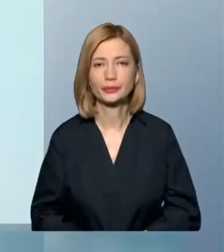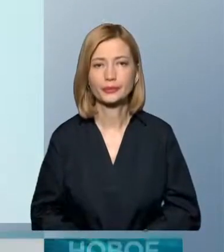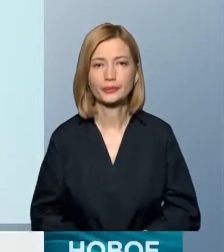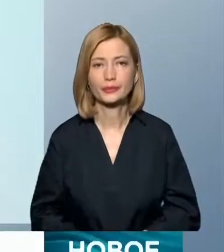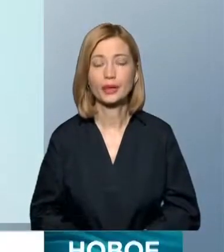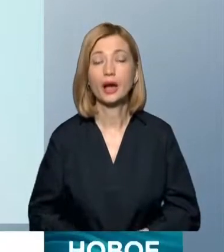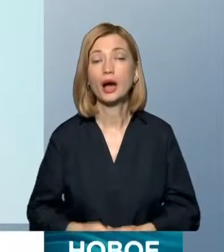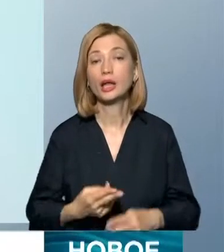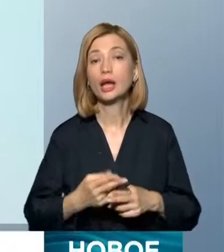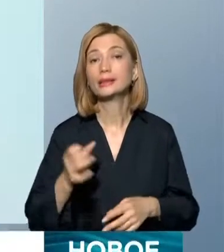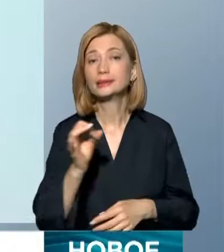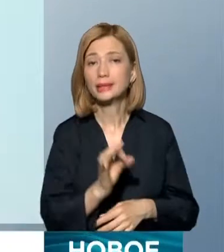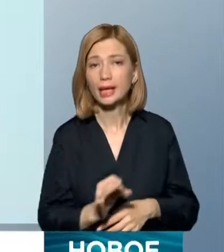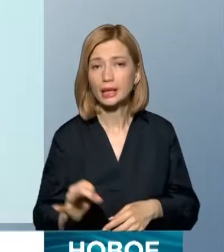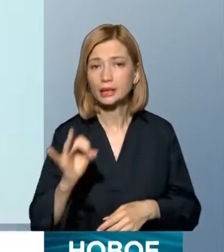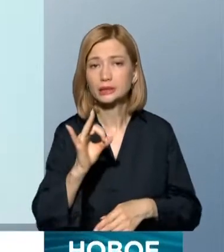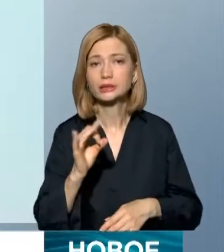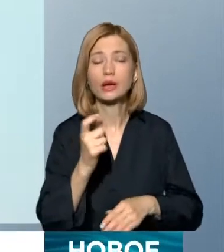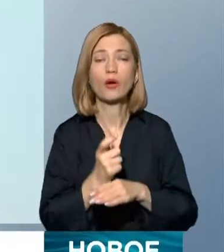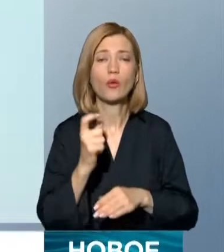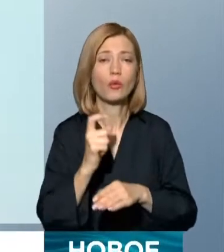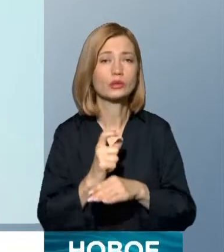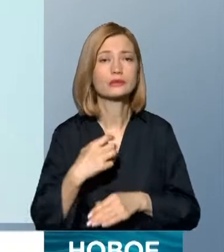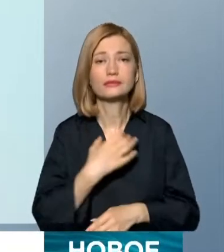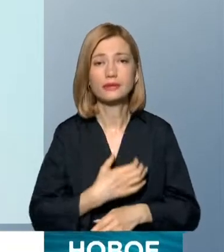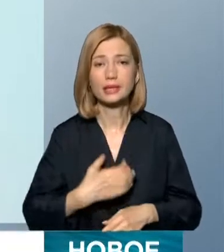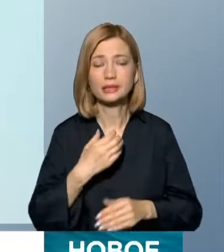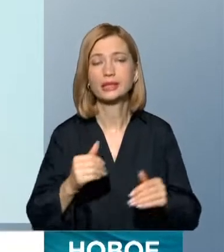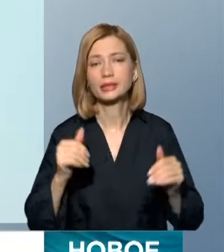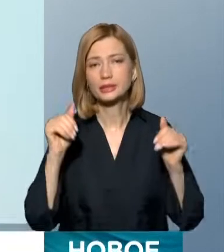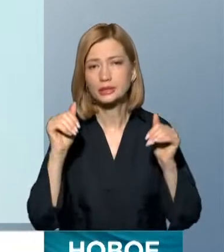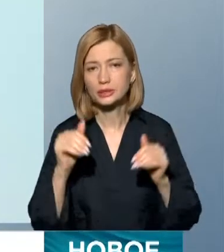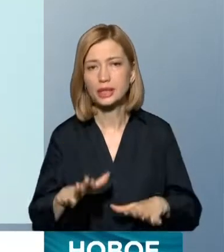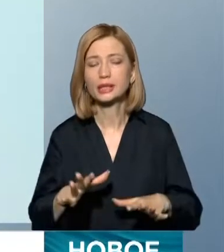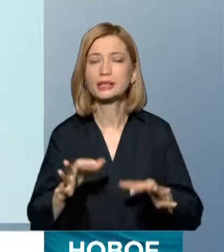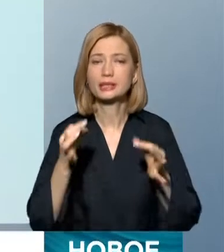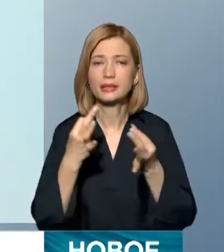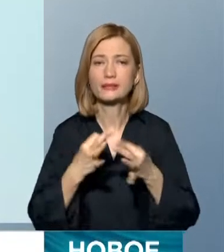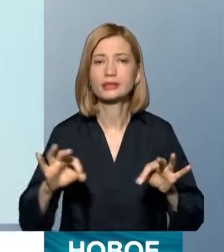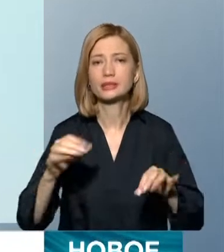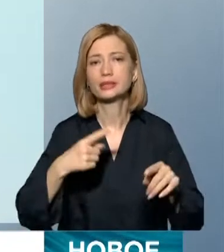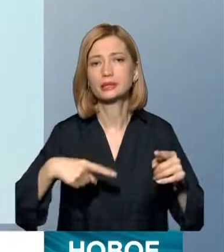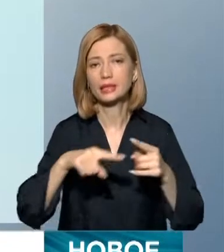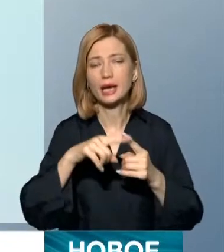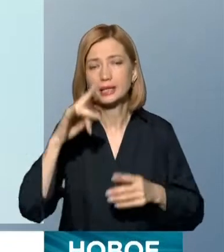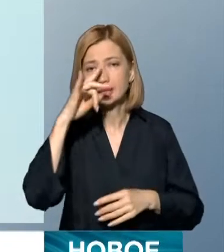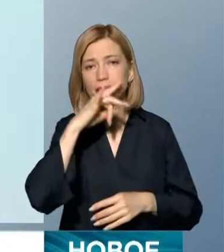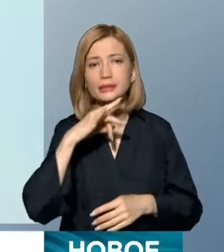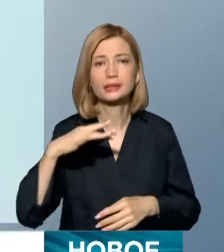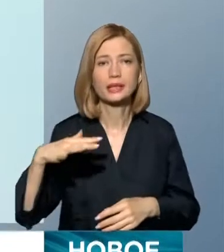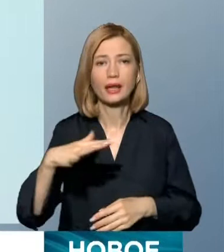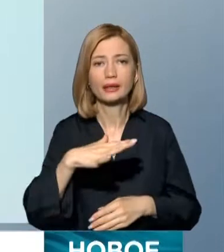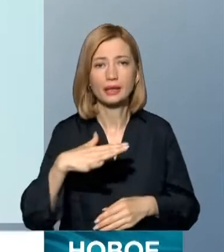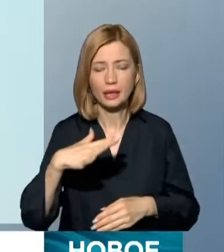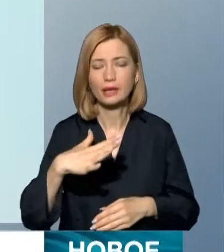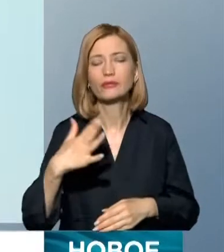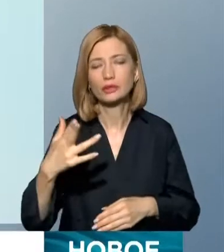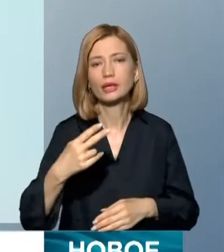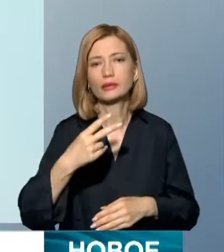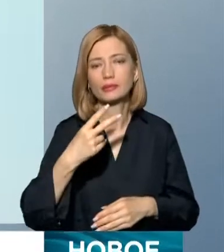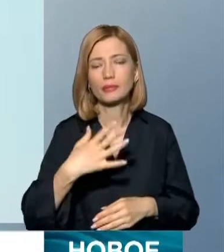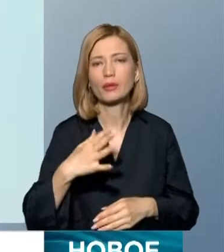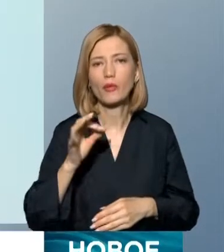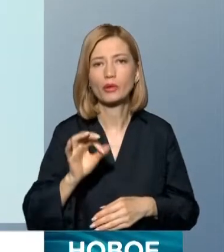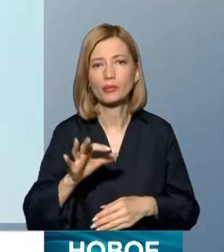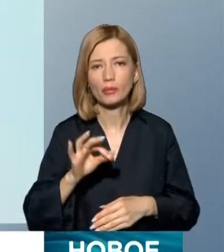Это историческое и очень важное решение. Независимость нашей страны действительно начинается с этой даты, поэтому